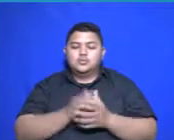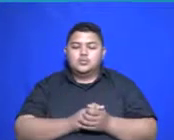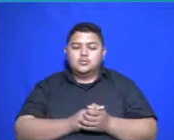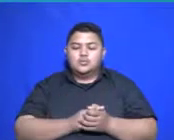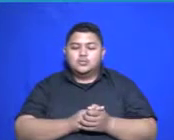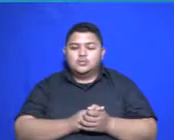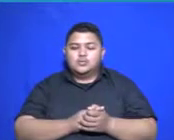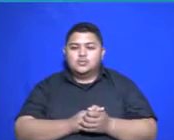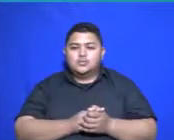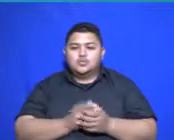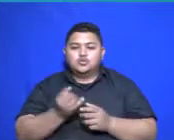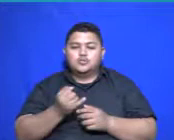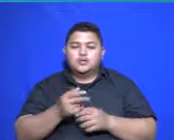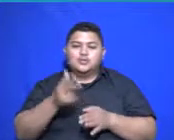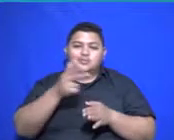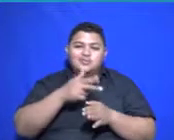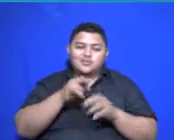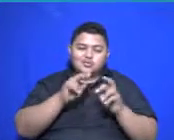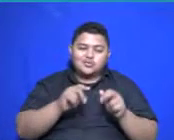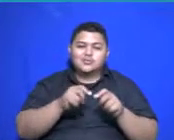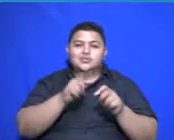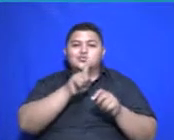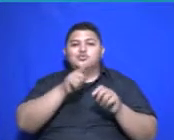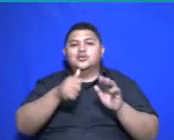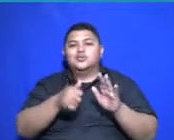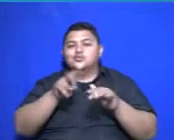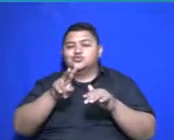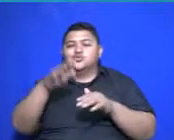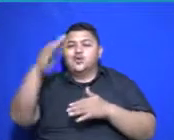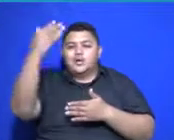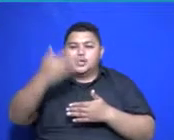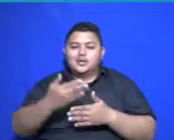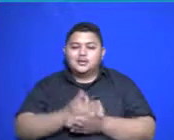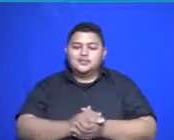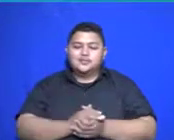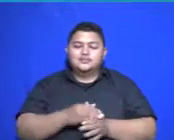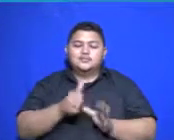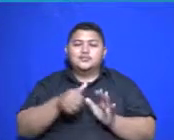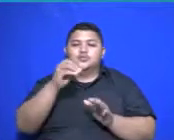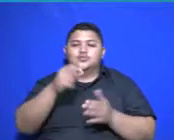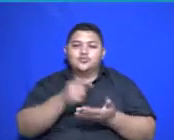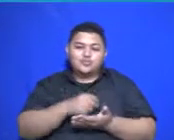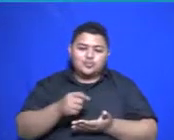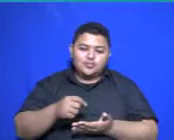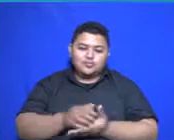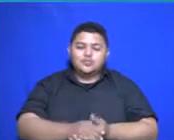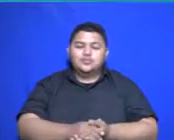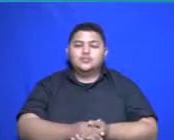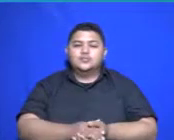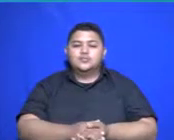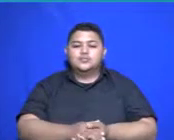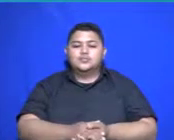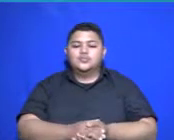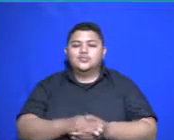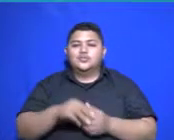Jumlahnya besok ada 1.162 layar, kemudian ada 60 sekolah yang menerima program fasilitas laboratorium